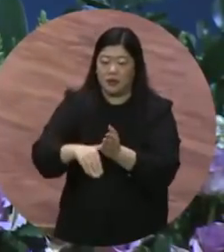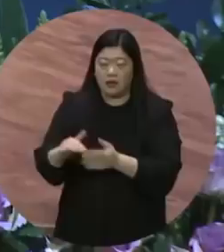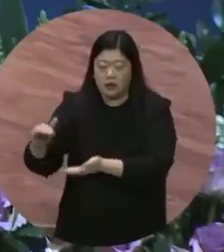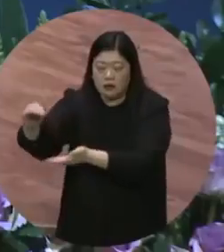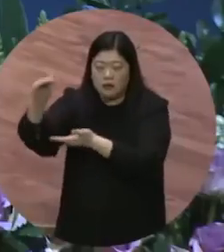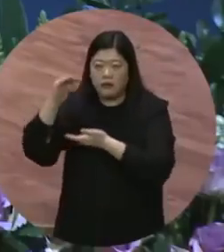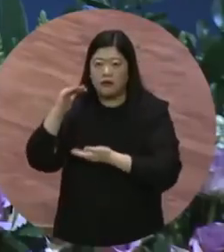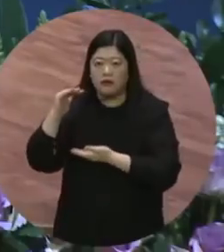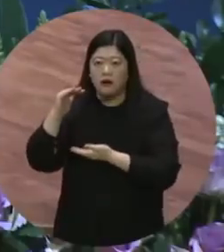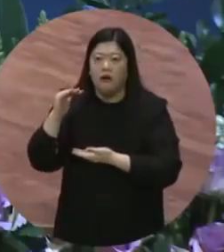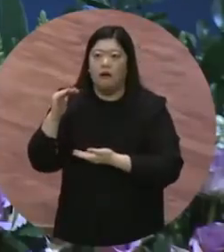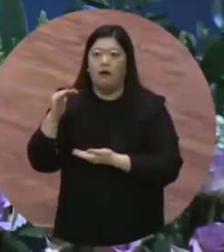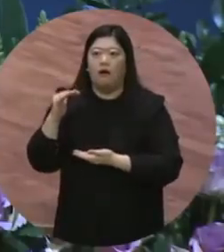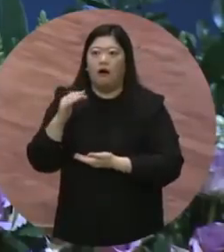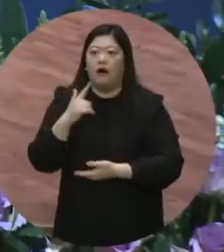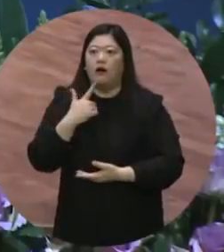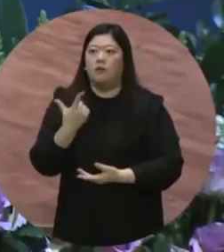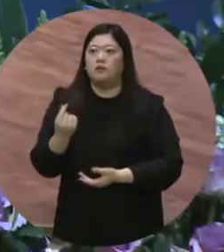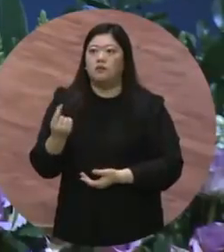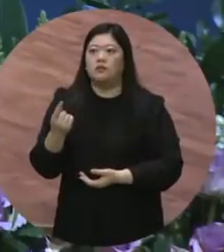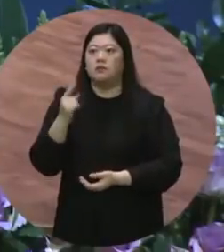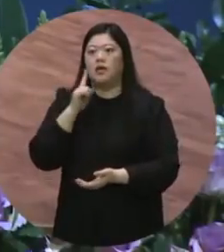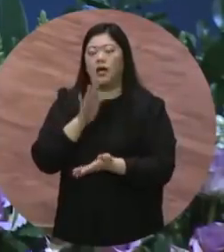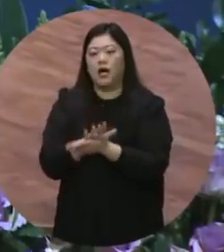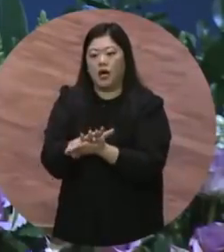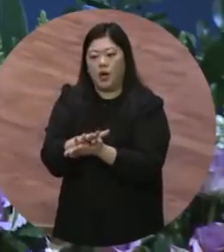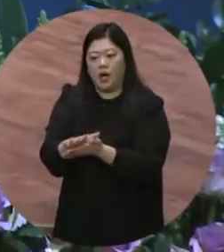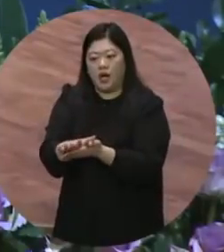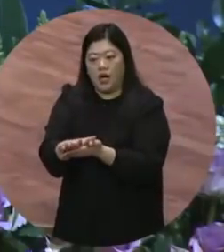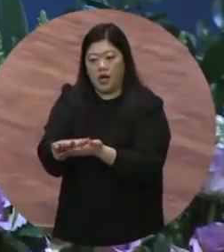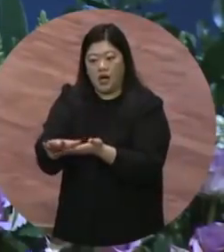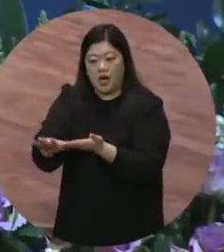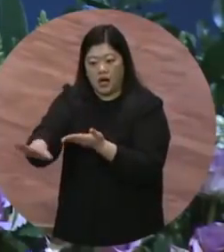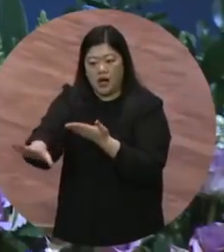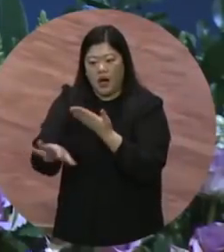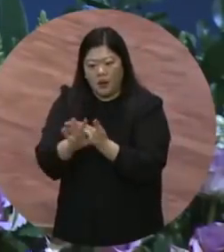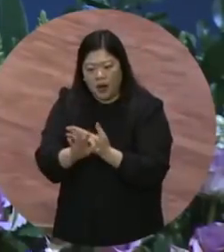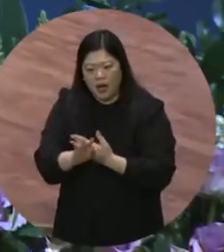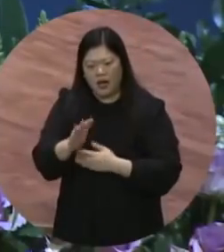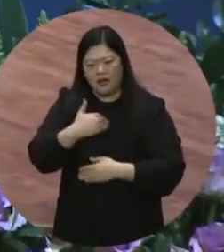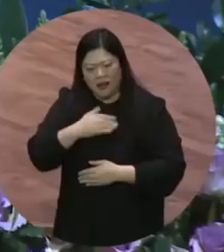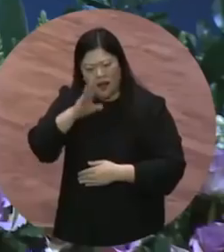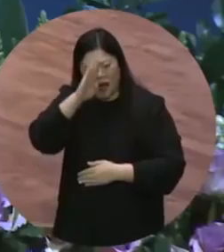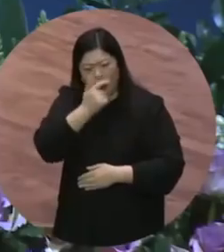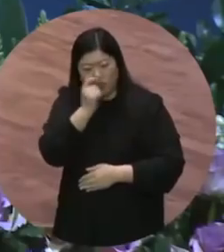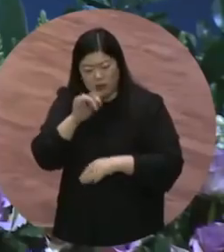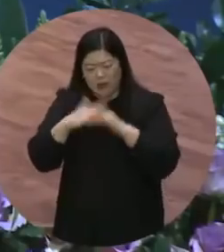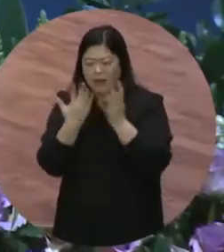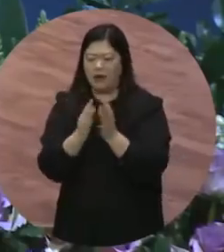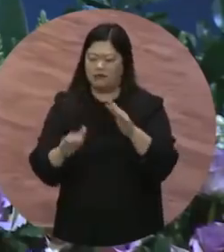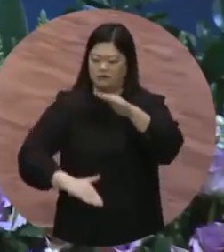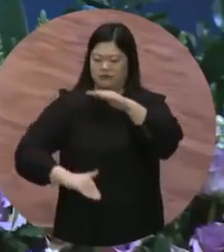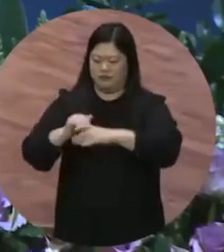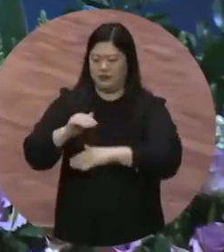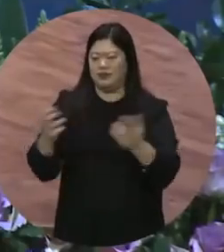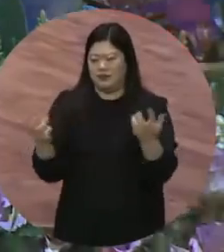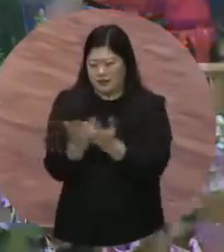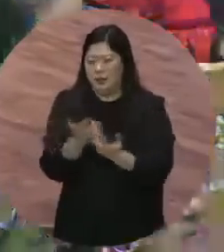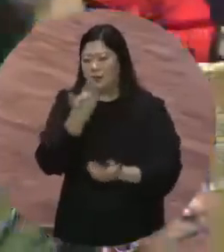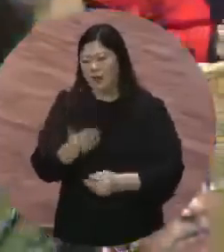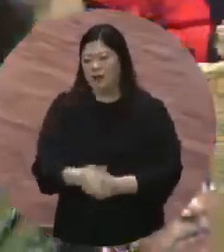들려진 말씀이 굳어져버린 우리의 두 다리를 움직여서 이곳까지 온 겁니다. 여러분이 영적 아브라함인